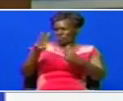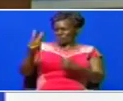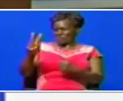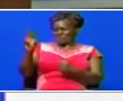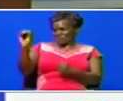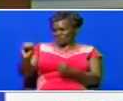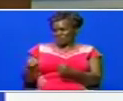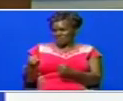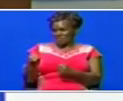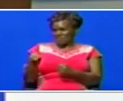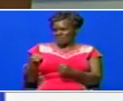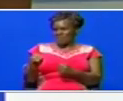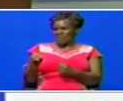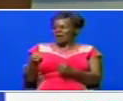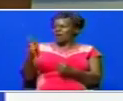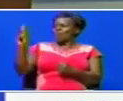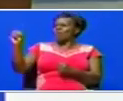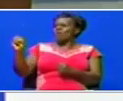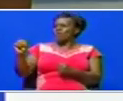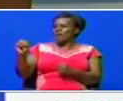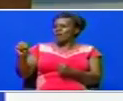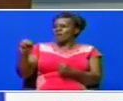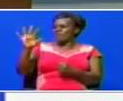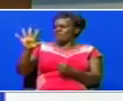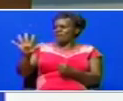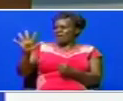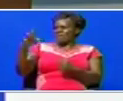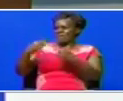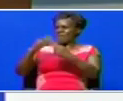92.10%. Michael Maura, 580,